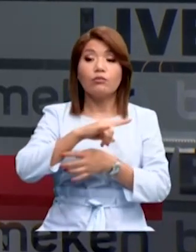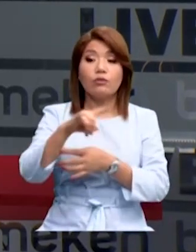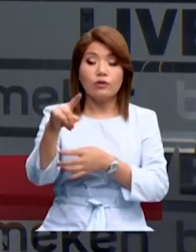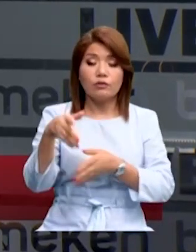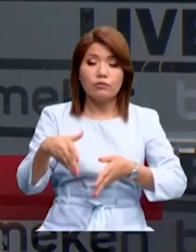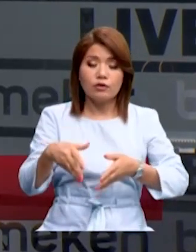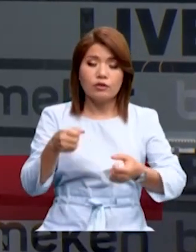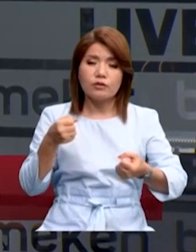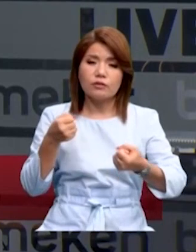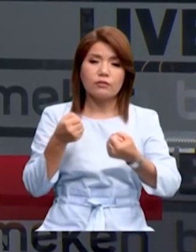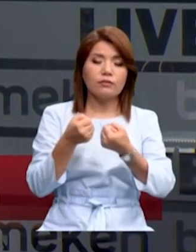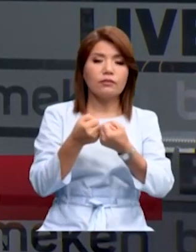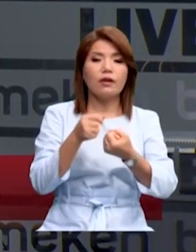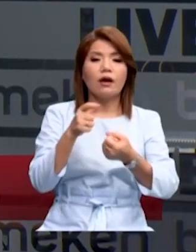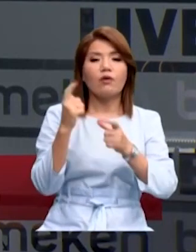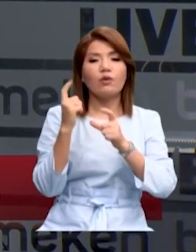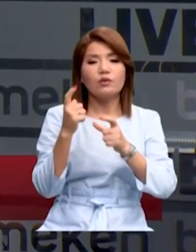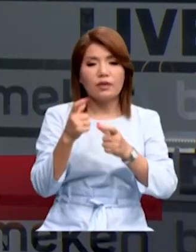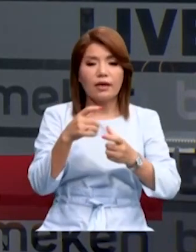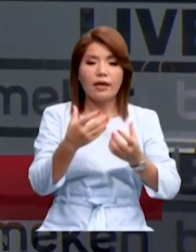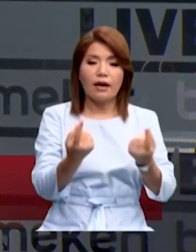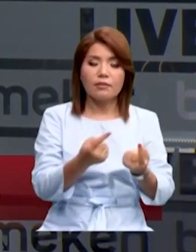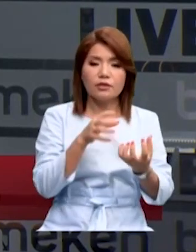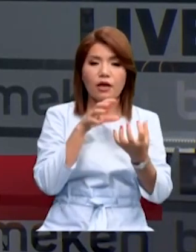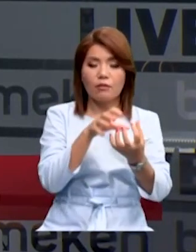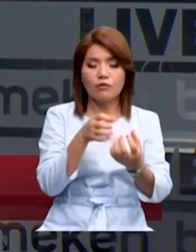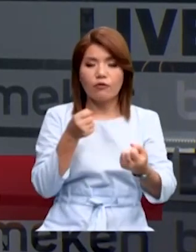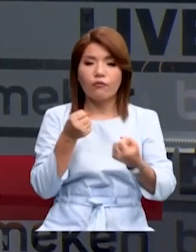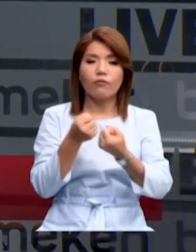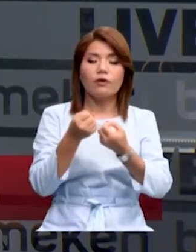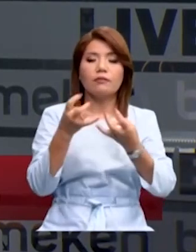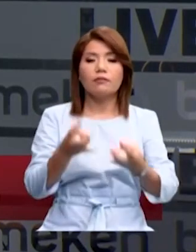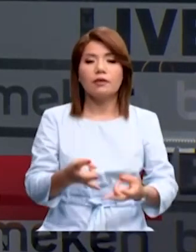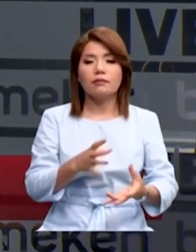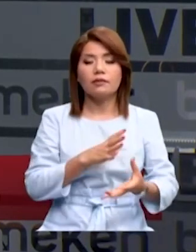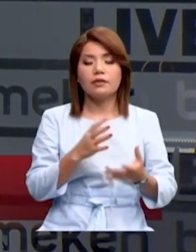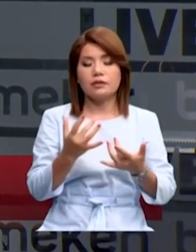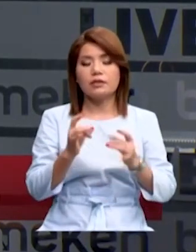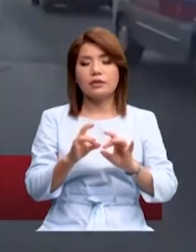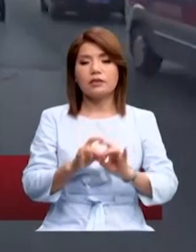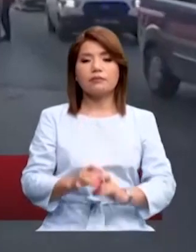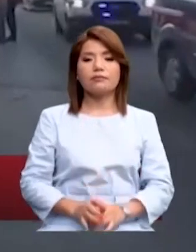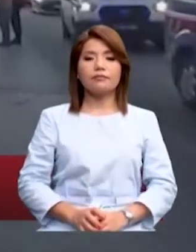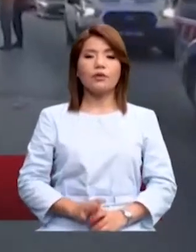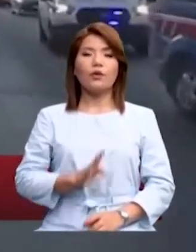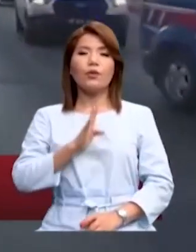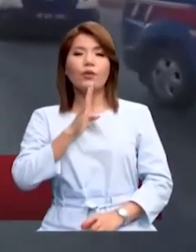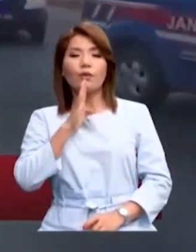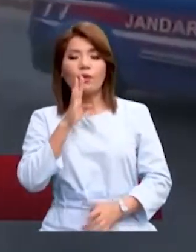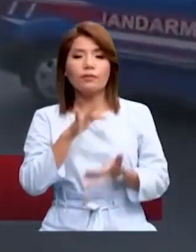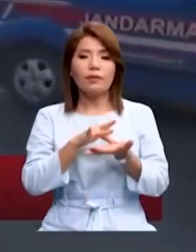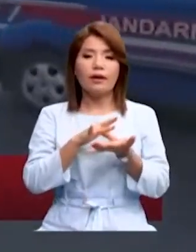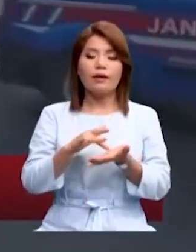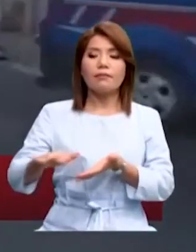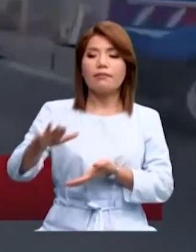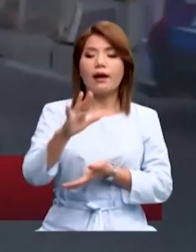ходу въехал в грузовик. Супруга погибшего все еще в больнице, Мурат Джакеев, расскажет подробности. Утро курортного побережья